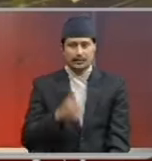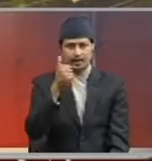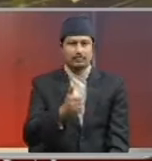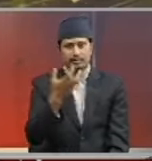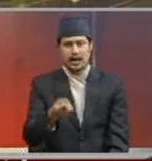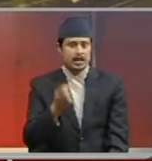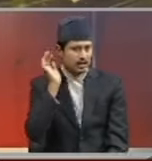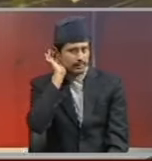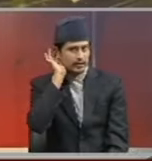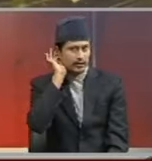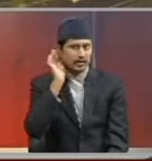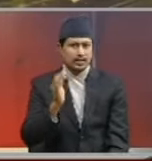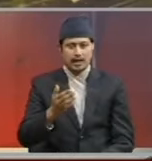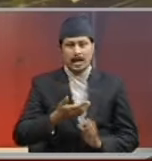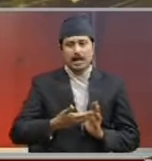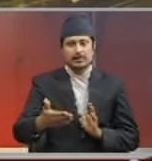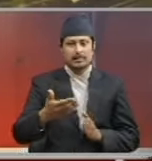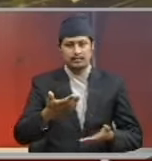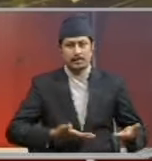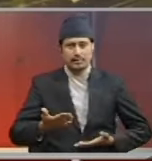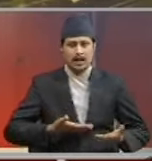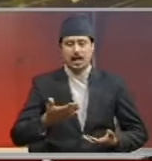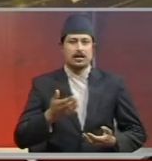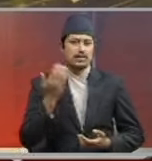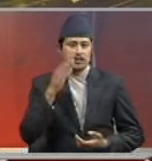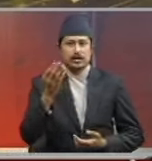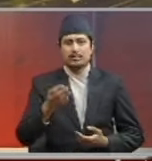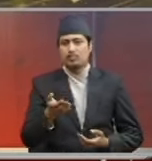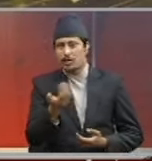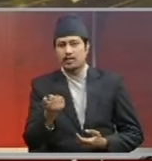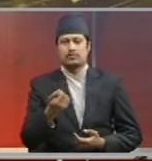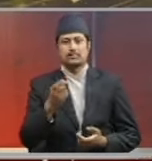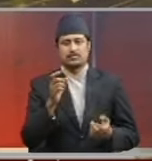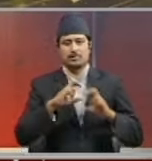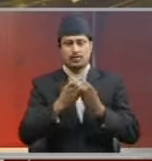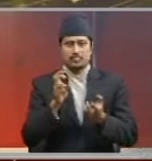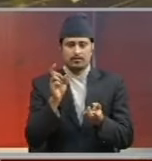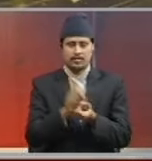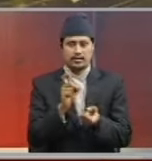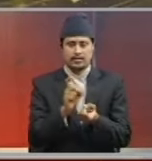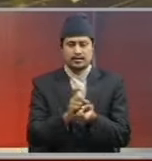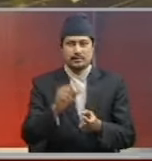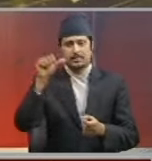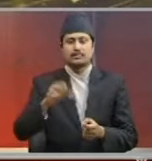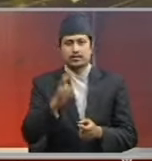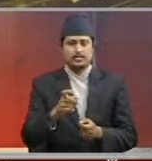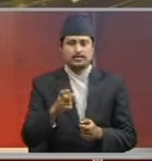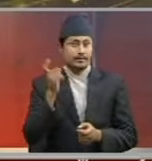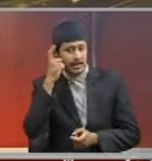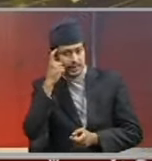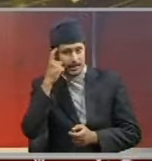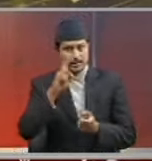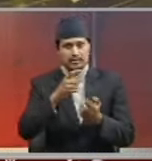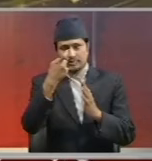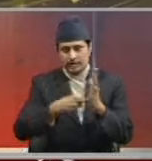अब बाँकी प्रसङ्ग, आगामी बिहिबारका लागि बोलाइएको संसद बैठक स्थगित भएको छ। संसदमा विचाराधीन संविधान